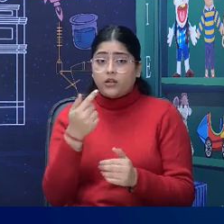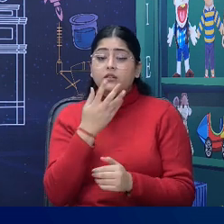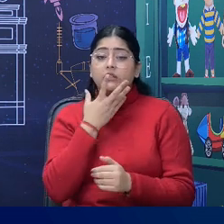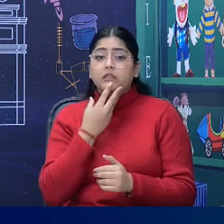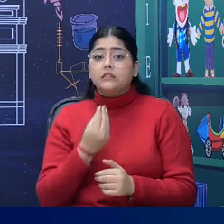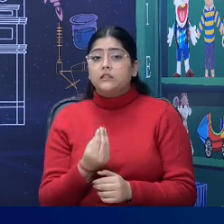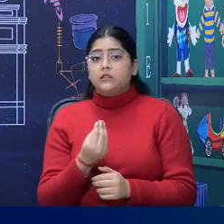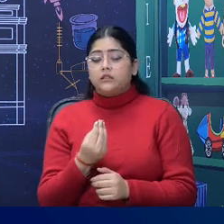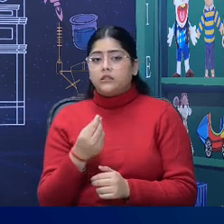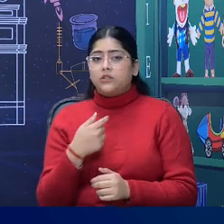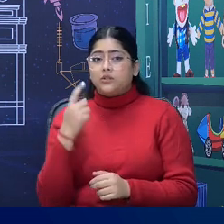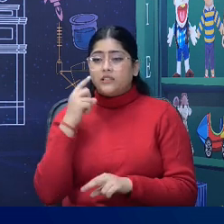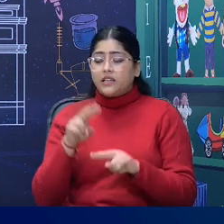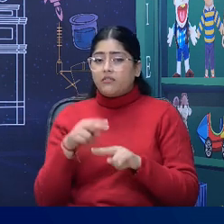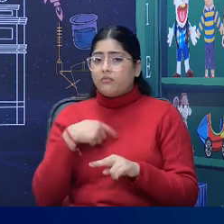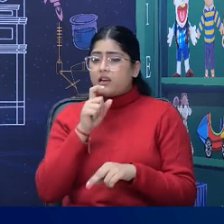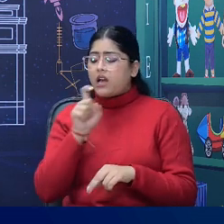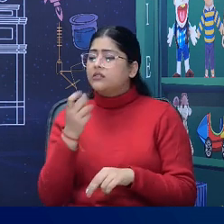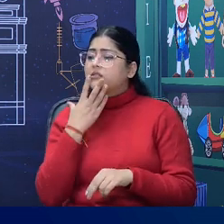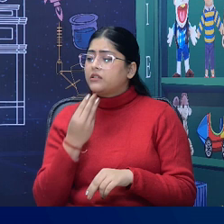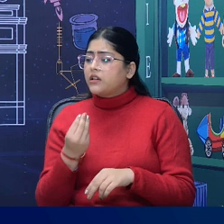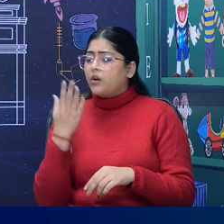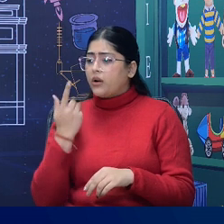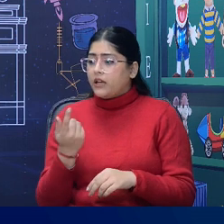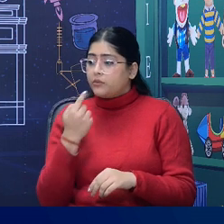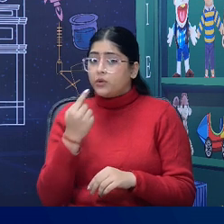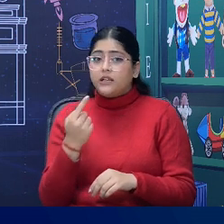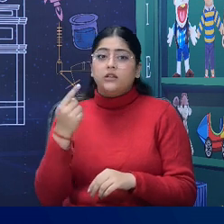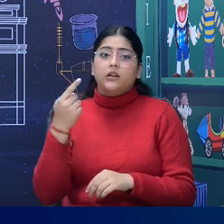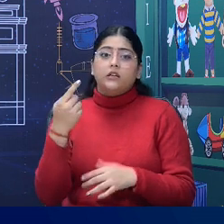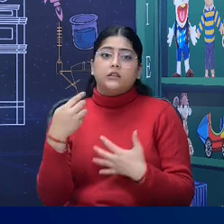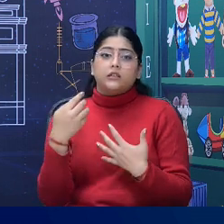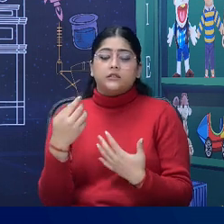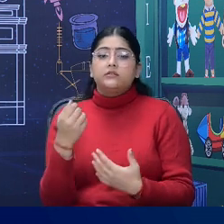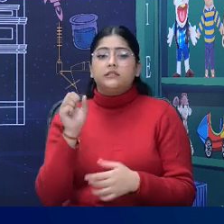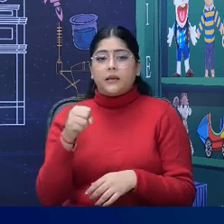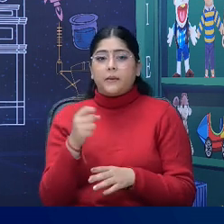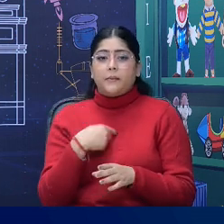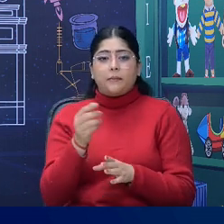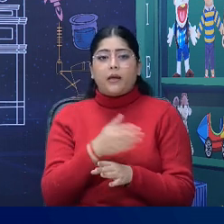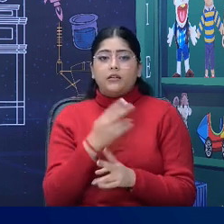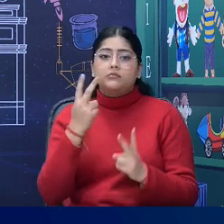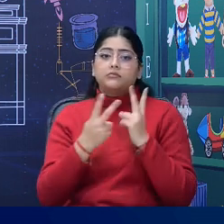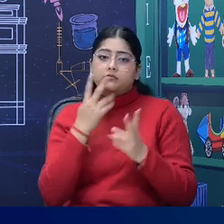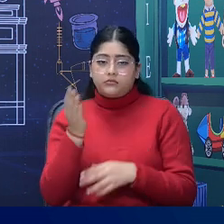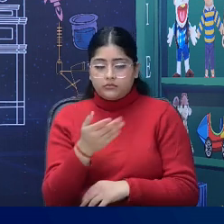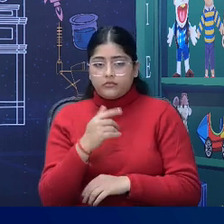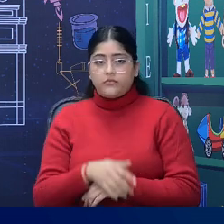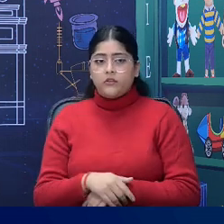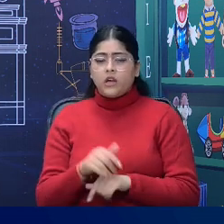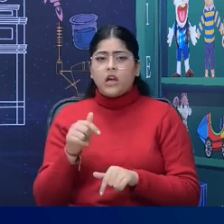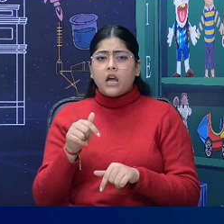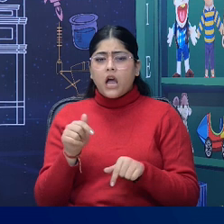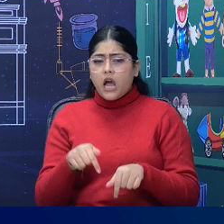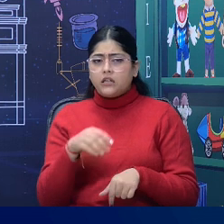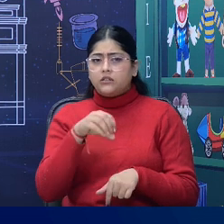दिया बाहर गया था दाढ़ी वाले सवाल का उसने जवाब दिया कि दाढ़ी पर हाथ फेरने लगा मैंने कहा आज तुम टॉर्च नहीं बेच रहे हो उसने कहा वो काम